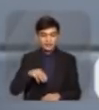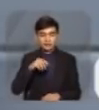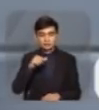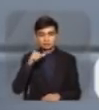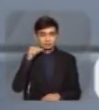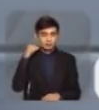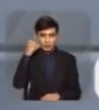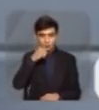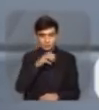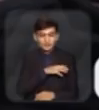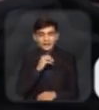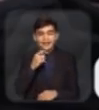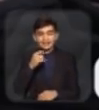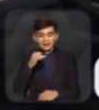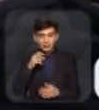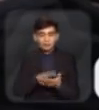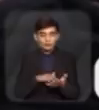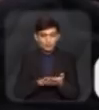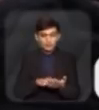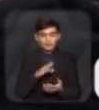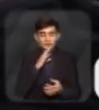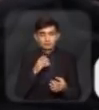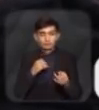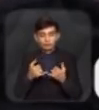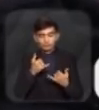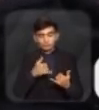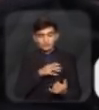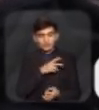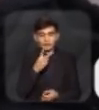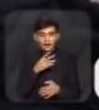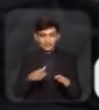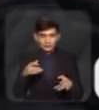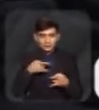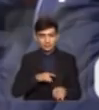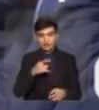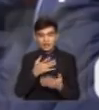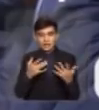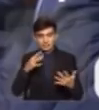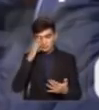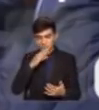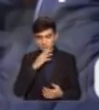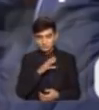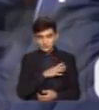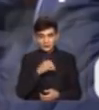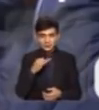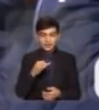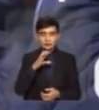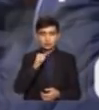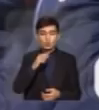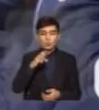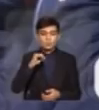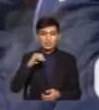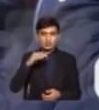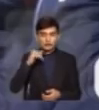Непростые отношения Ники и Игентая продолжились. Девушка за эти года уже родила двоих детей от разных отцов. Но и это не помешало Сапыжанову